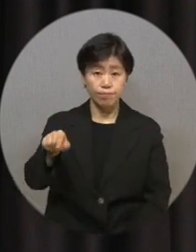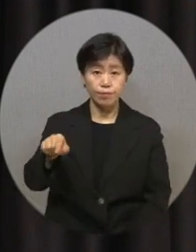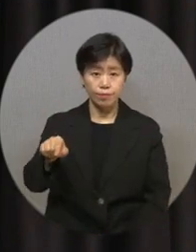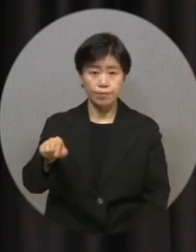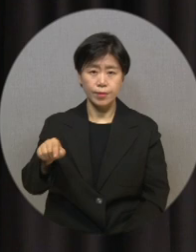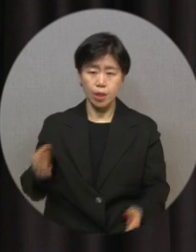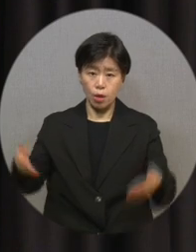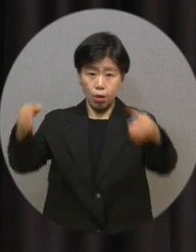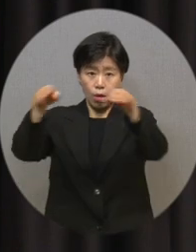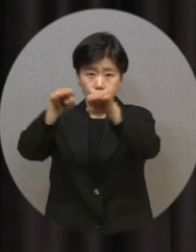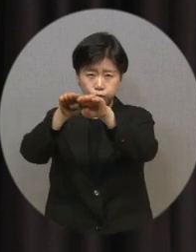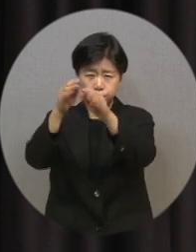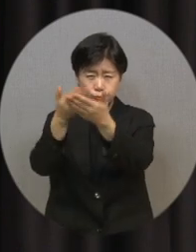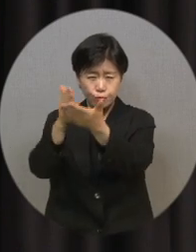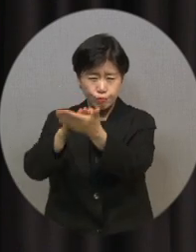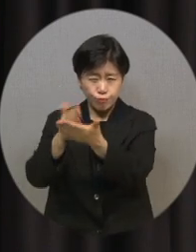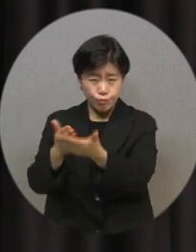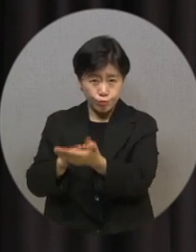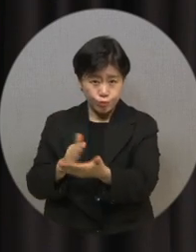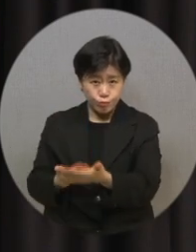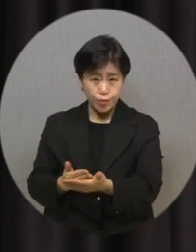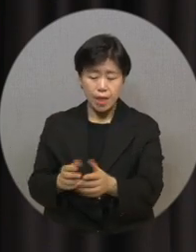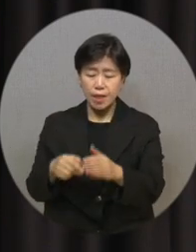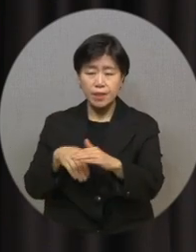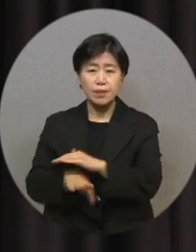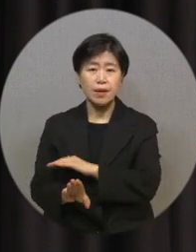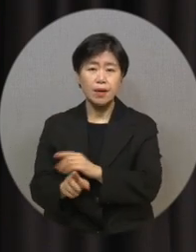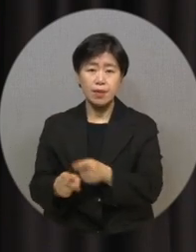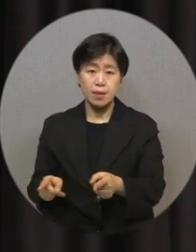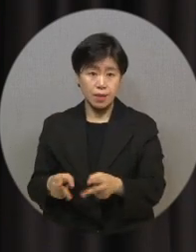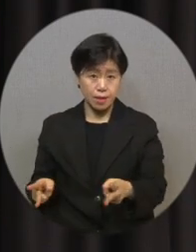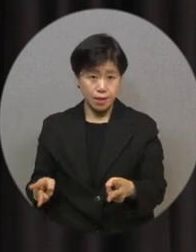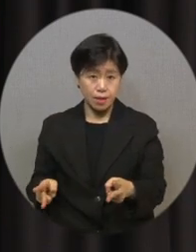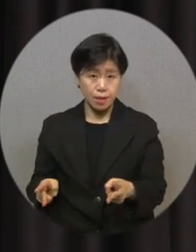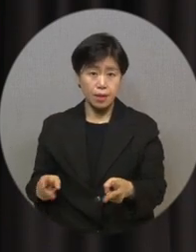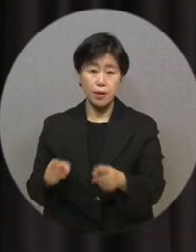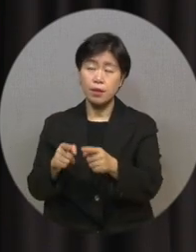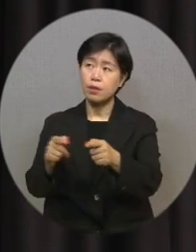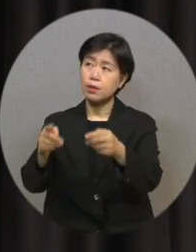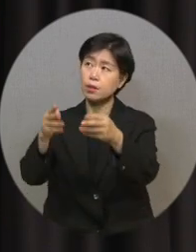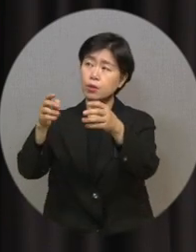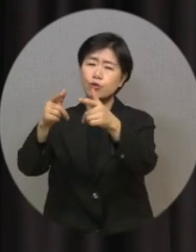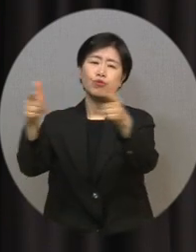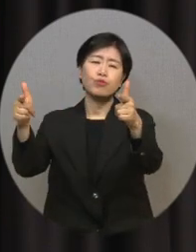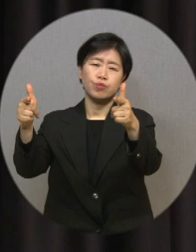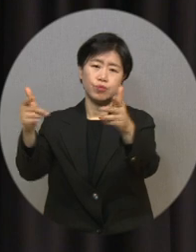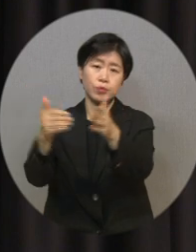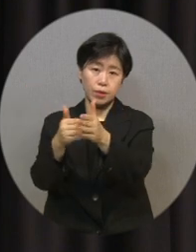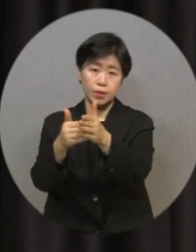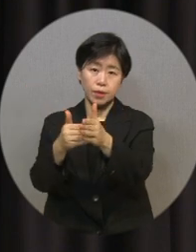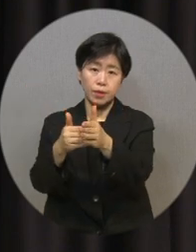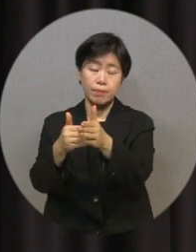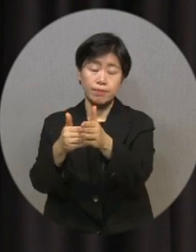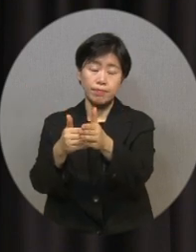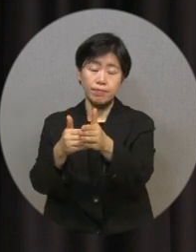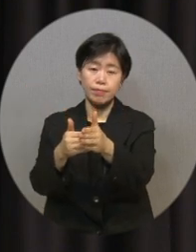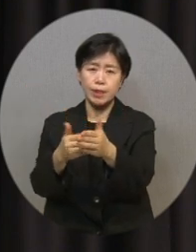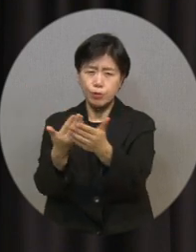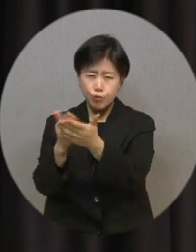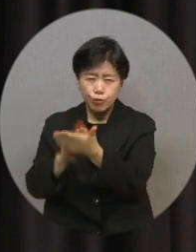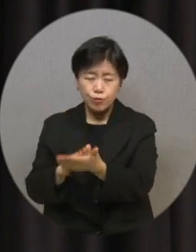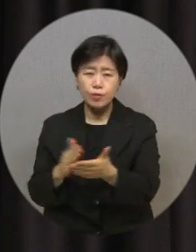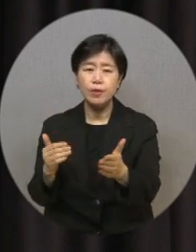해서 순차적으로 지하 1층 지하 2층 그다음에 1 2 3 4 5 6층까지는 리모델링이 되어